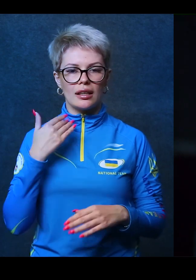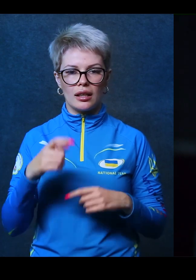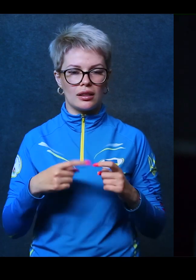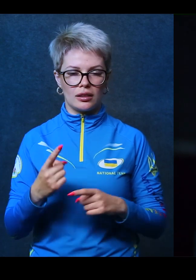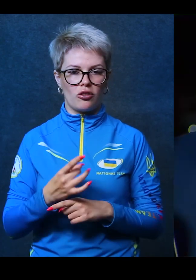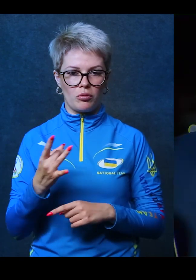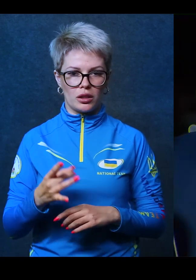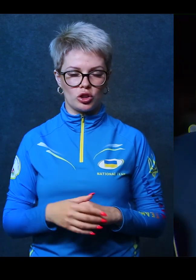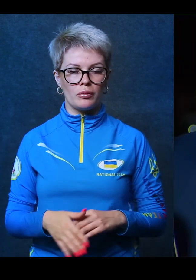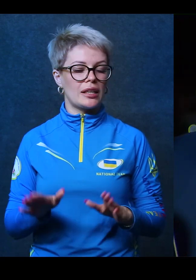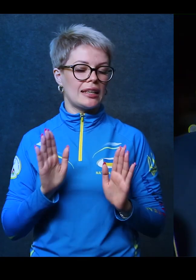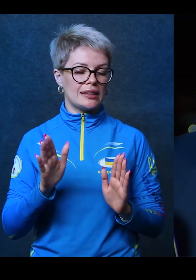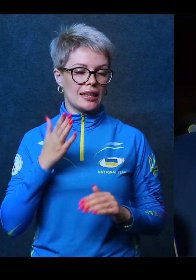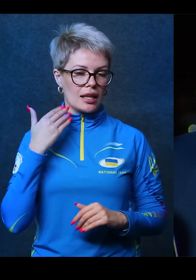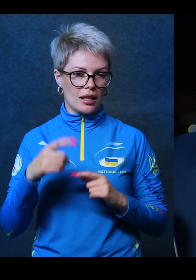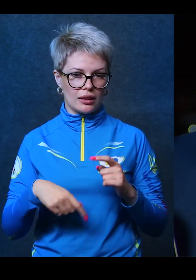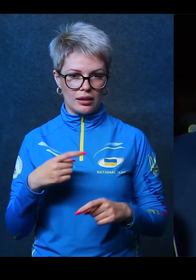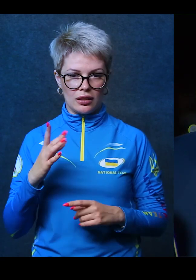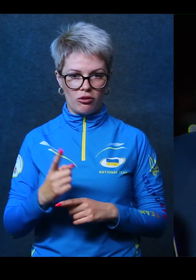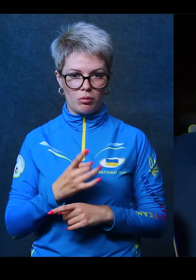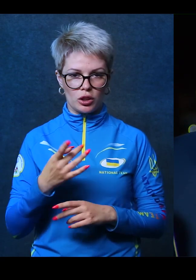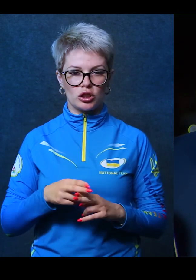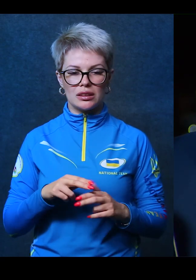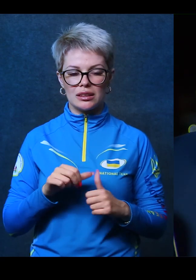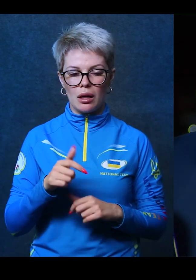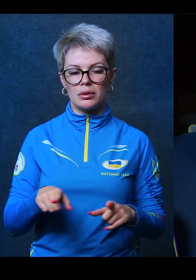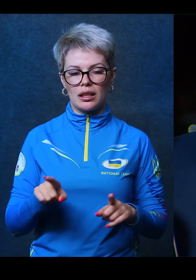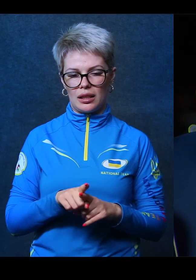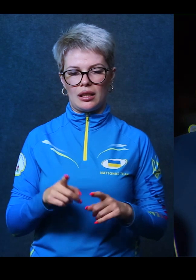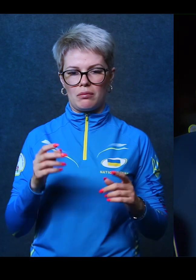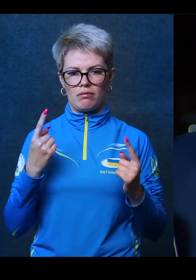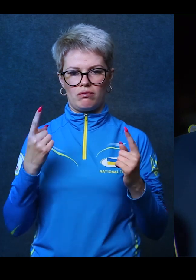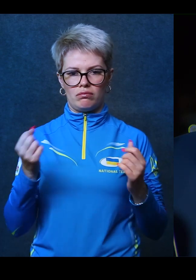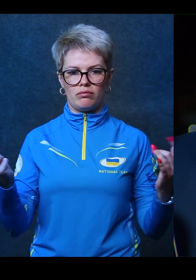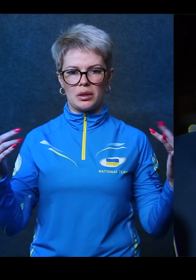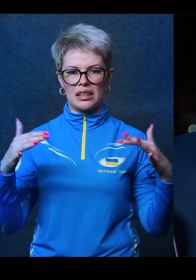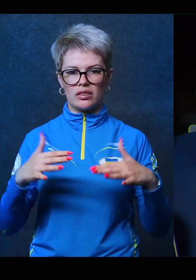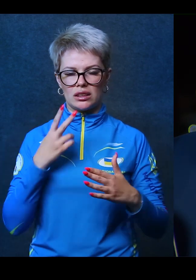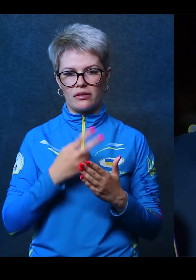атлетика вперше? Тільки легка атлетика вперше. Це саме такий представницький вид спорту.